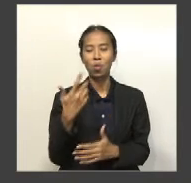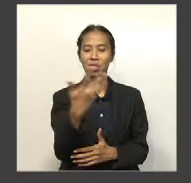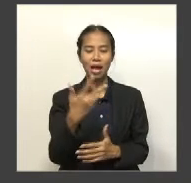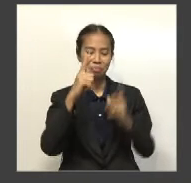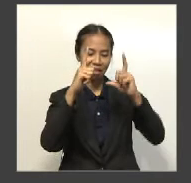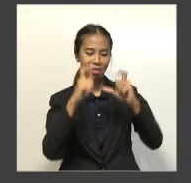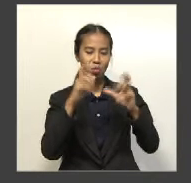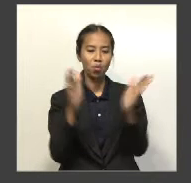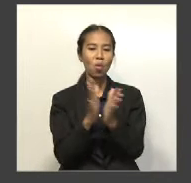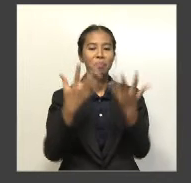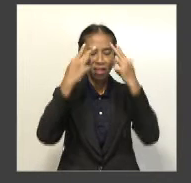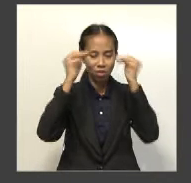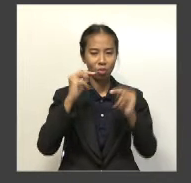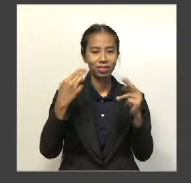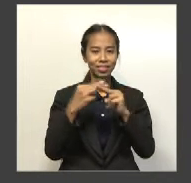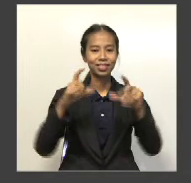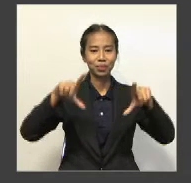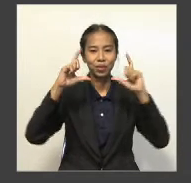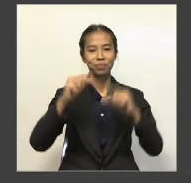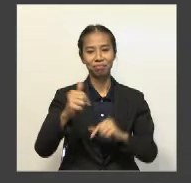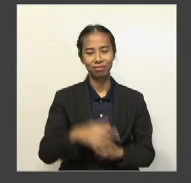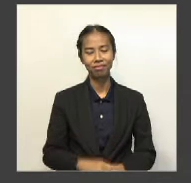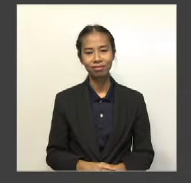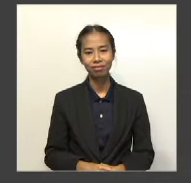ครับเดี๋ยวไปฟังเสียงท่านนายกกันดูครับ